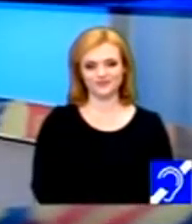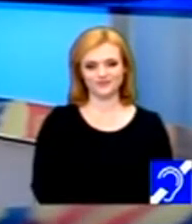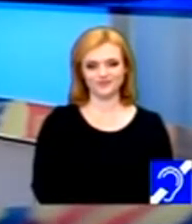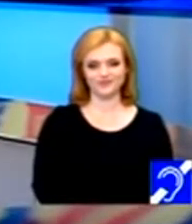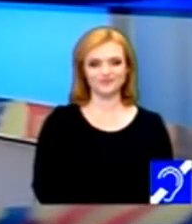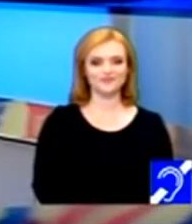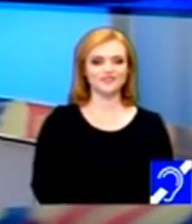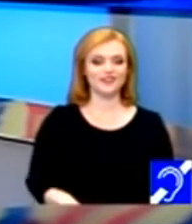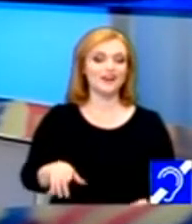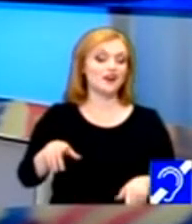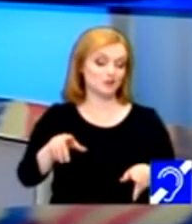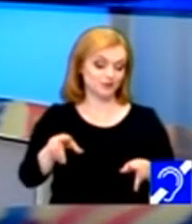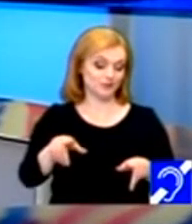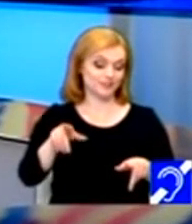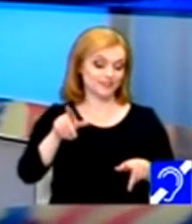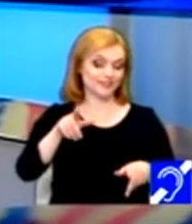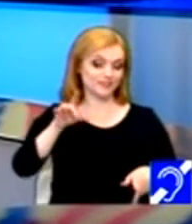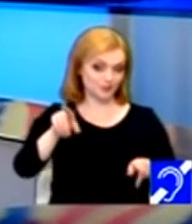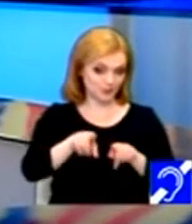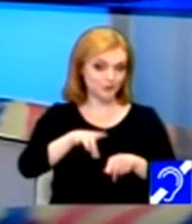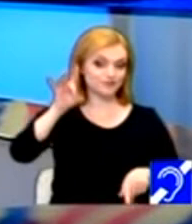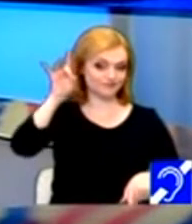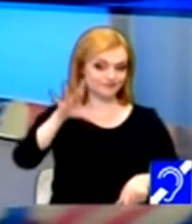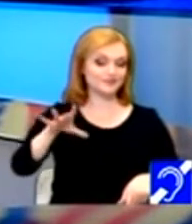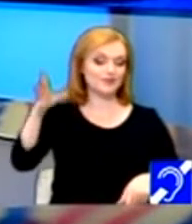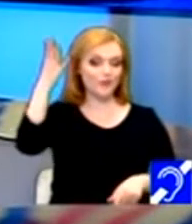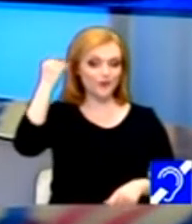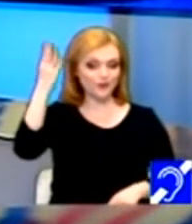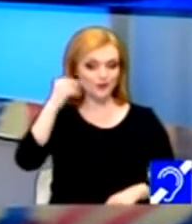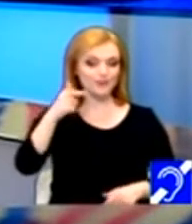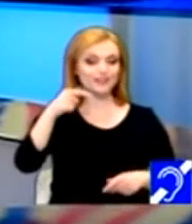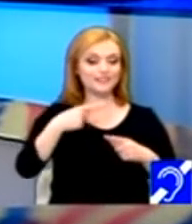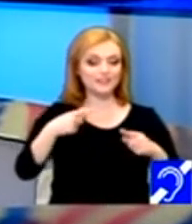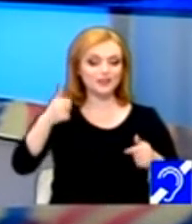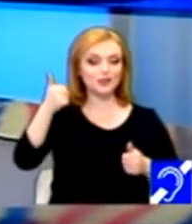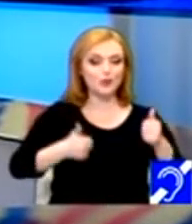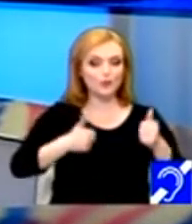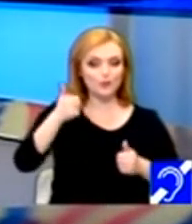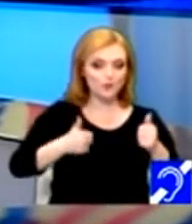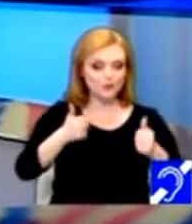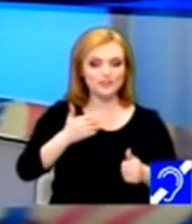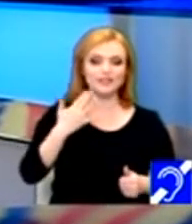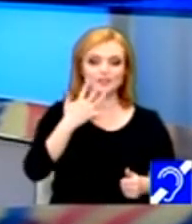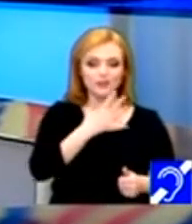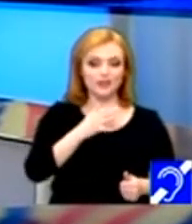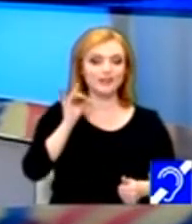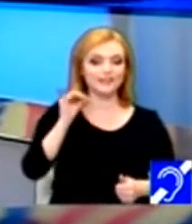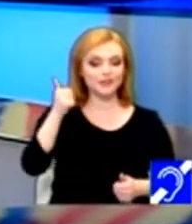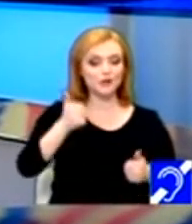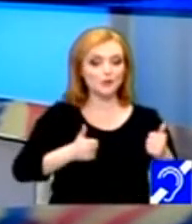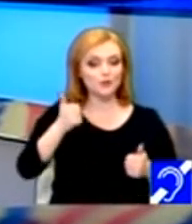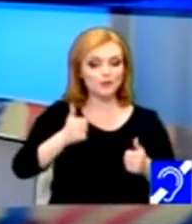Au dus faima Republicii Moldova peste hotare la olimpiadele și concursurile regionale și internaționale, iar acum munca lor a